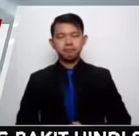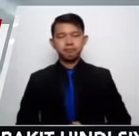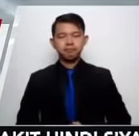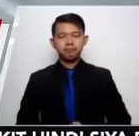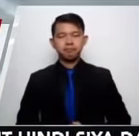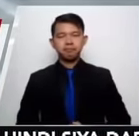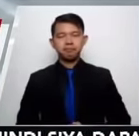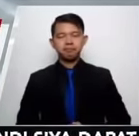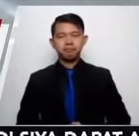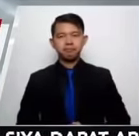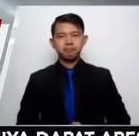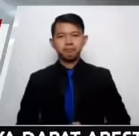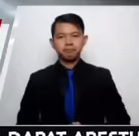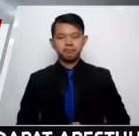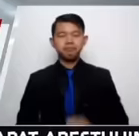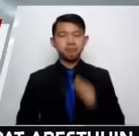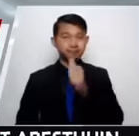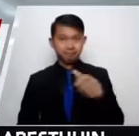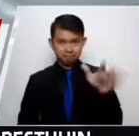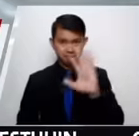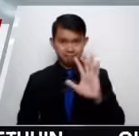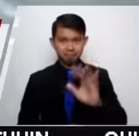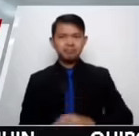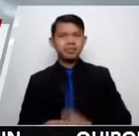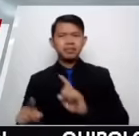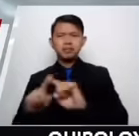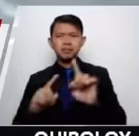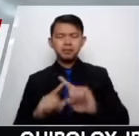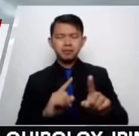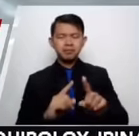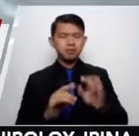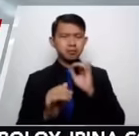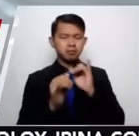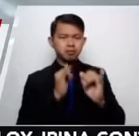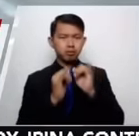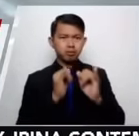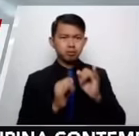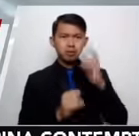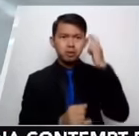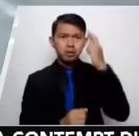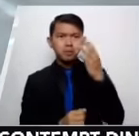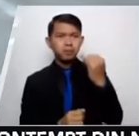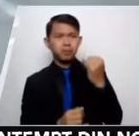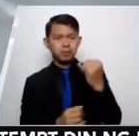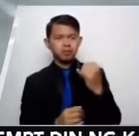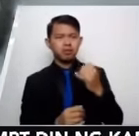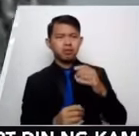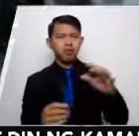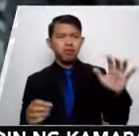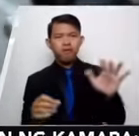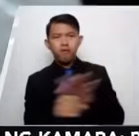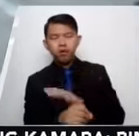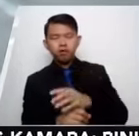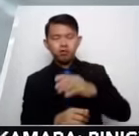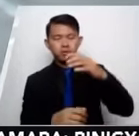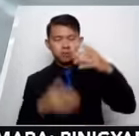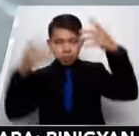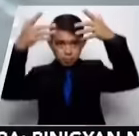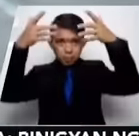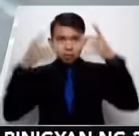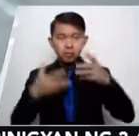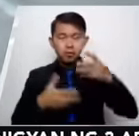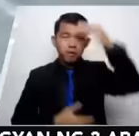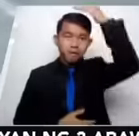Gan, good morning. Iba-iba yung dahilan ng mga nakausap ko motorcycle riders kung bakit full face o half face helmet ang kanilang ginagamit sa kanilang